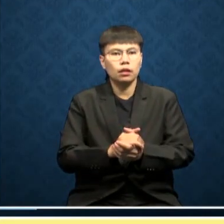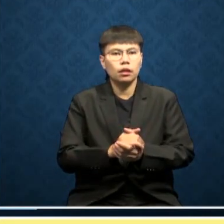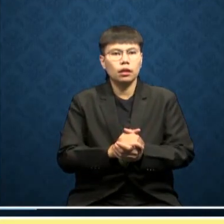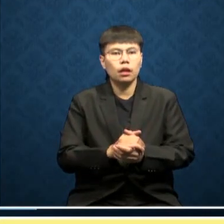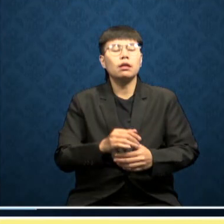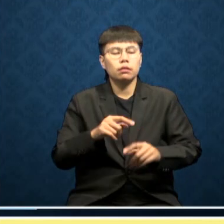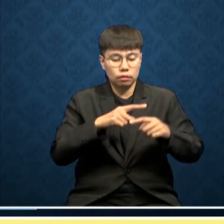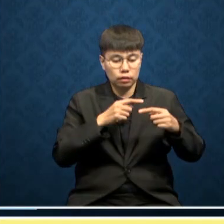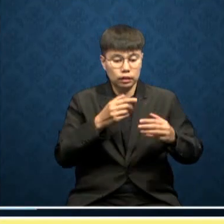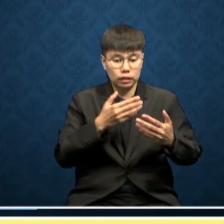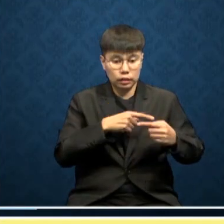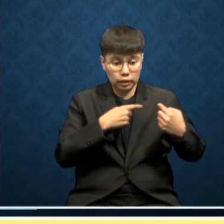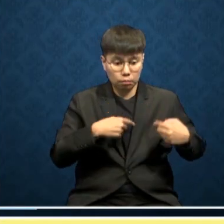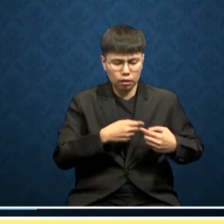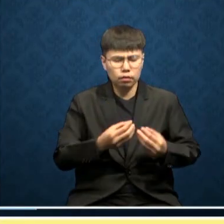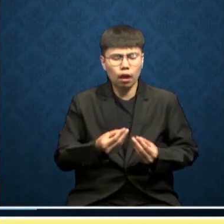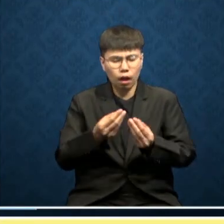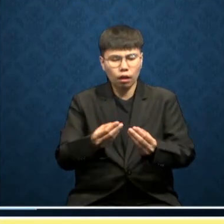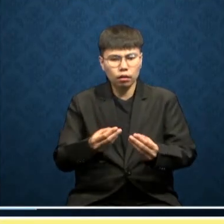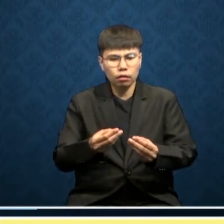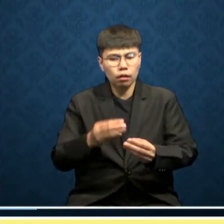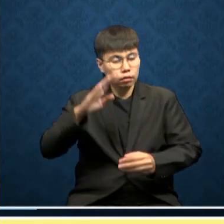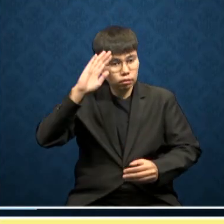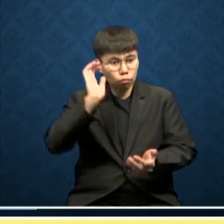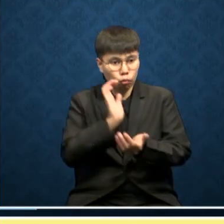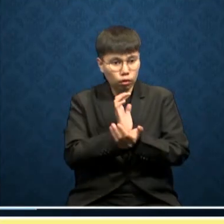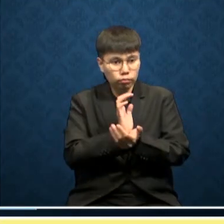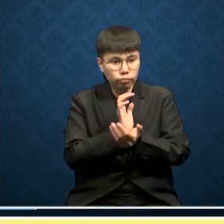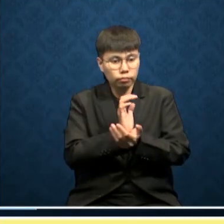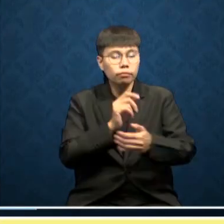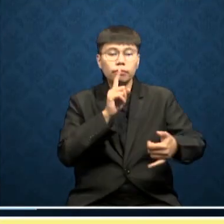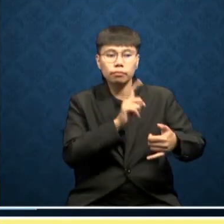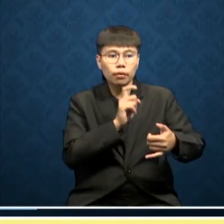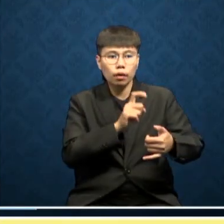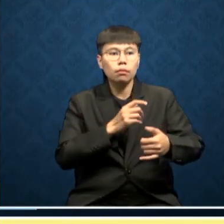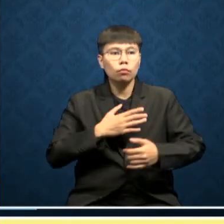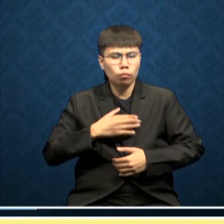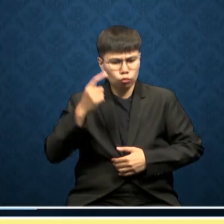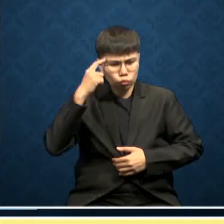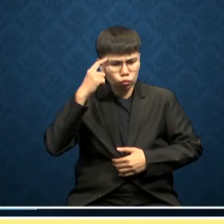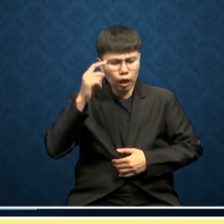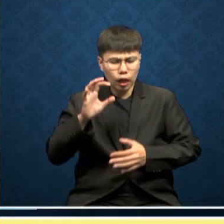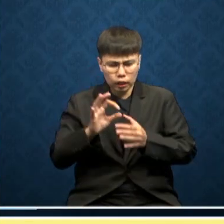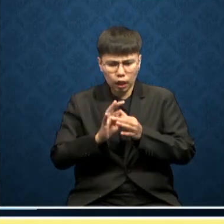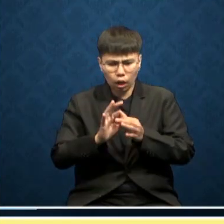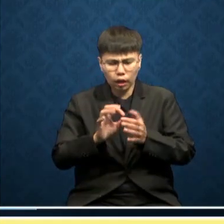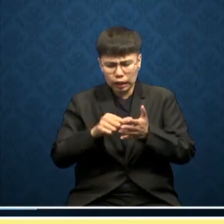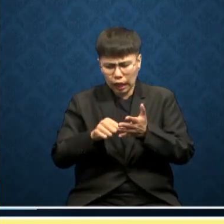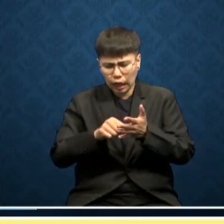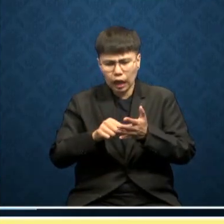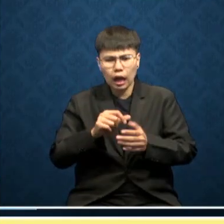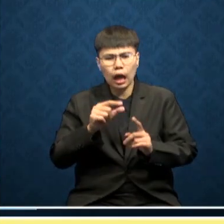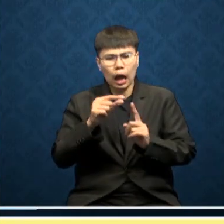กำลังใจให้กับพนักงานสอบสวนนะครับผมกราบเรียนว่าผมทราบข่าวว่าอาจจะมีการปรับแก้คำสั่ง